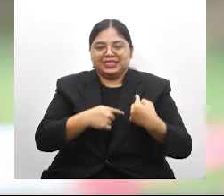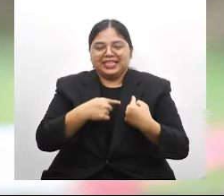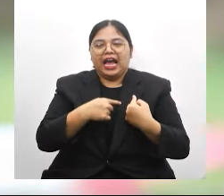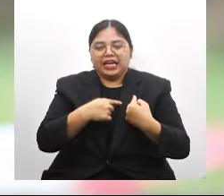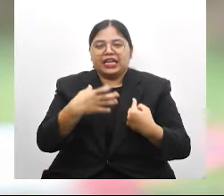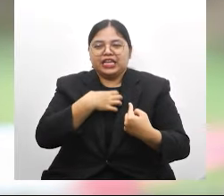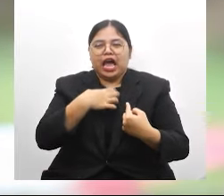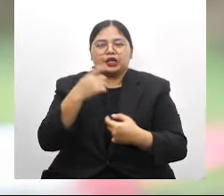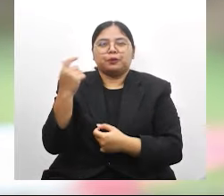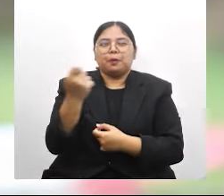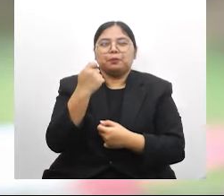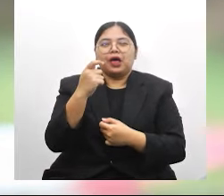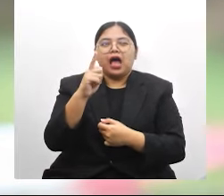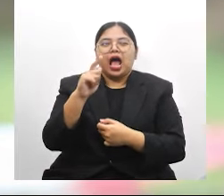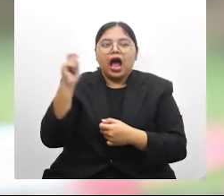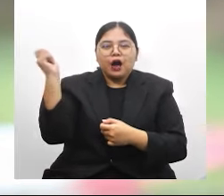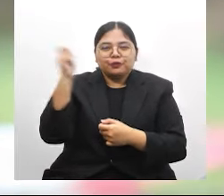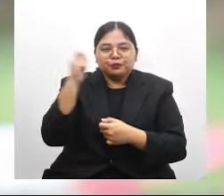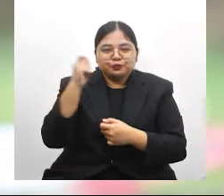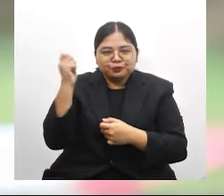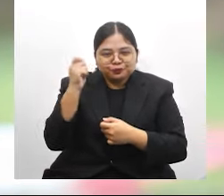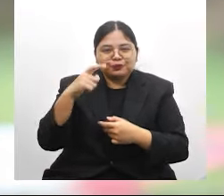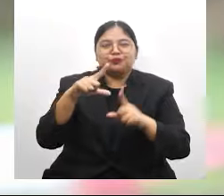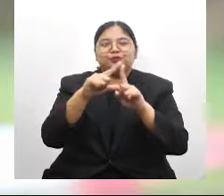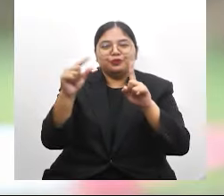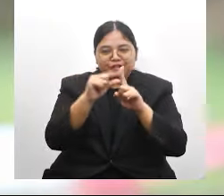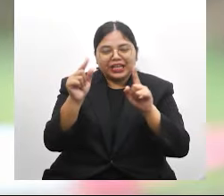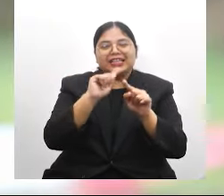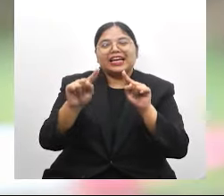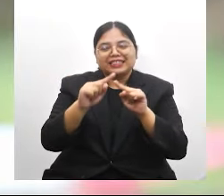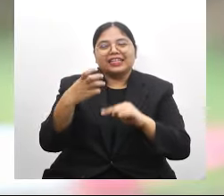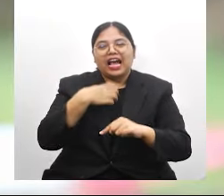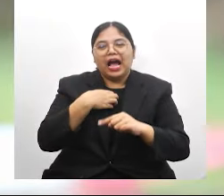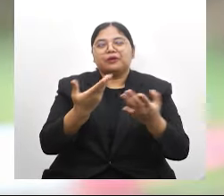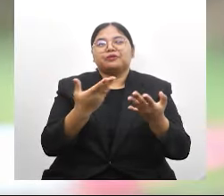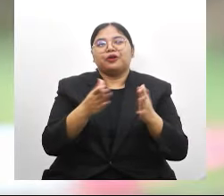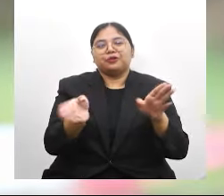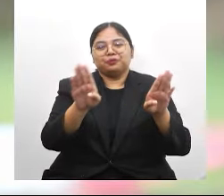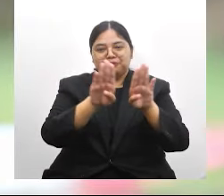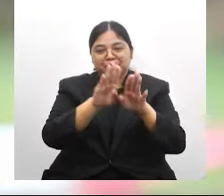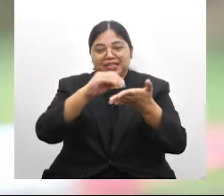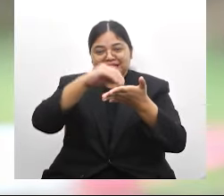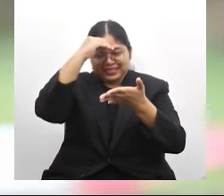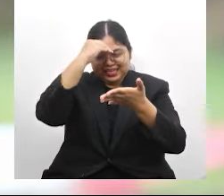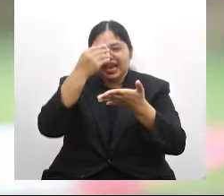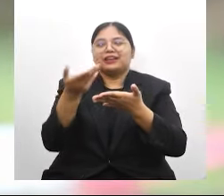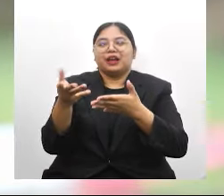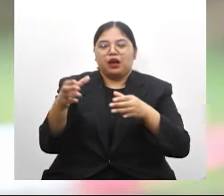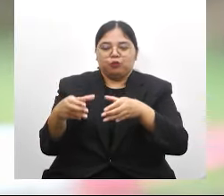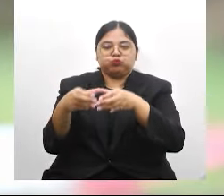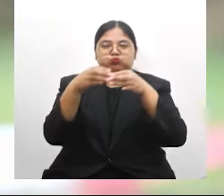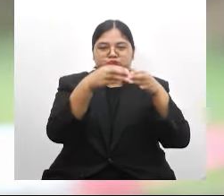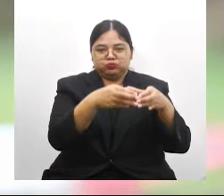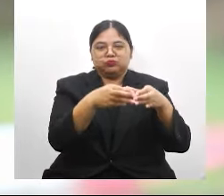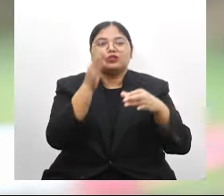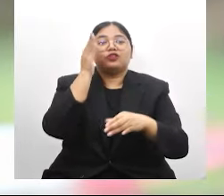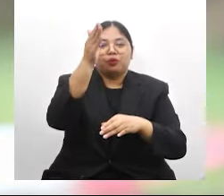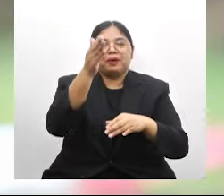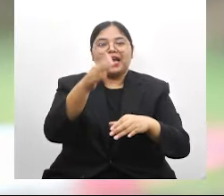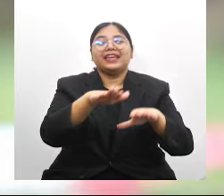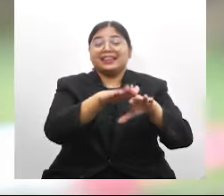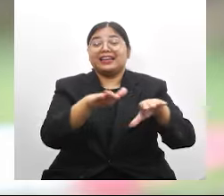เทศทที่ท้องถิ่นนะไปทำมาช่วงปิดเทอมนะครับต่อไปครั้งหน้านะครับเด็กเหล่านี้ไป